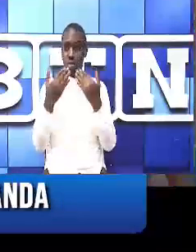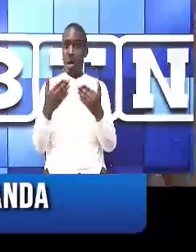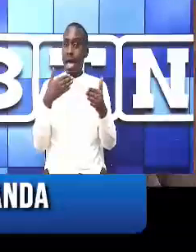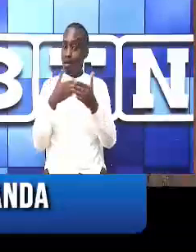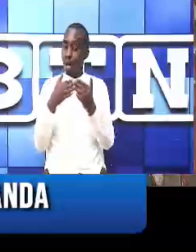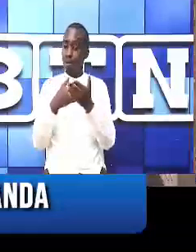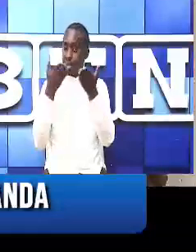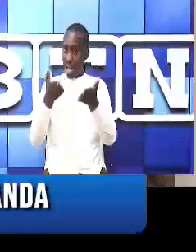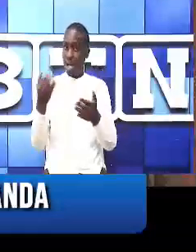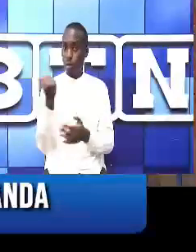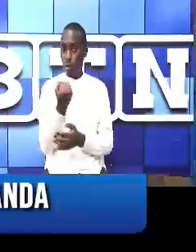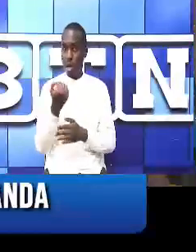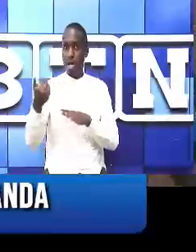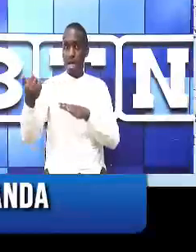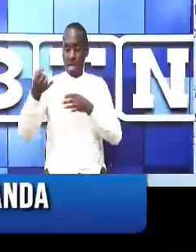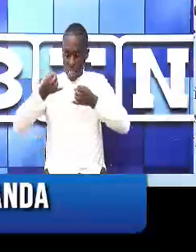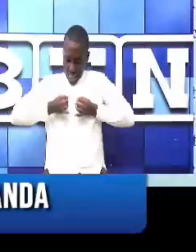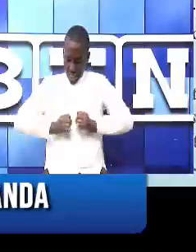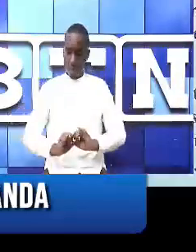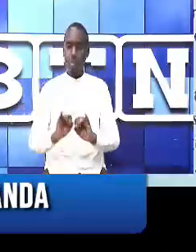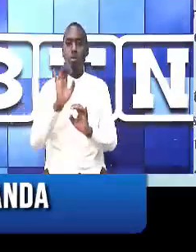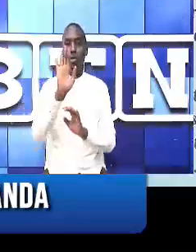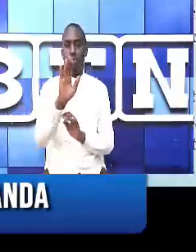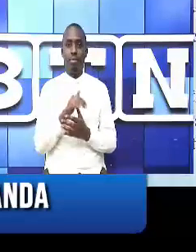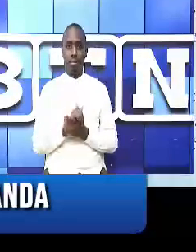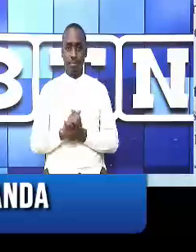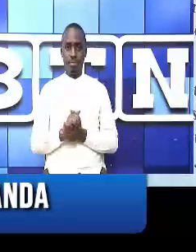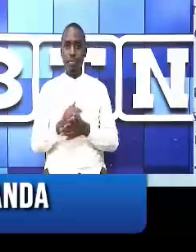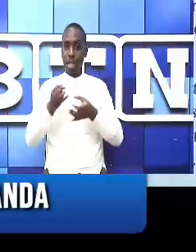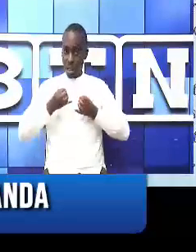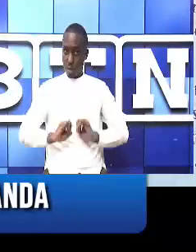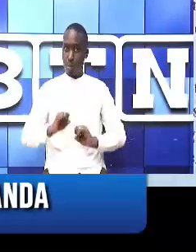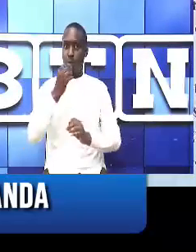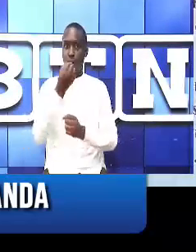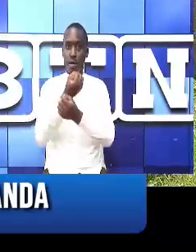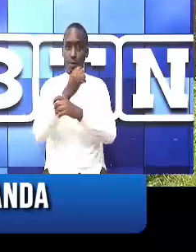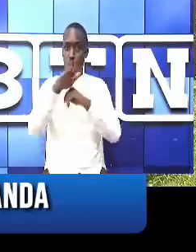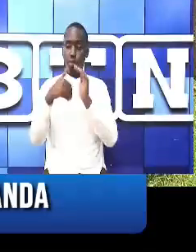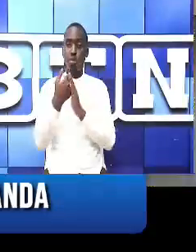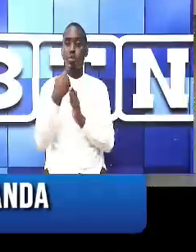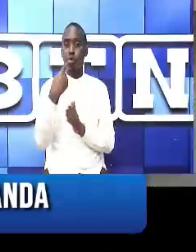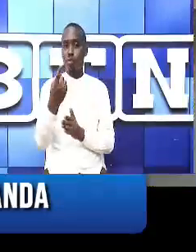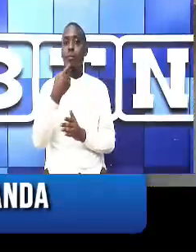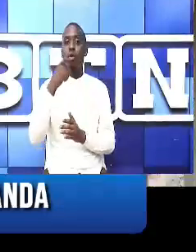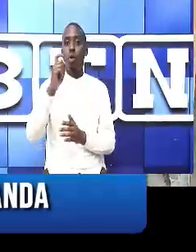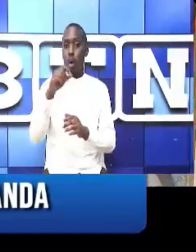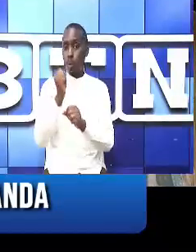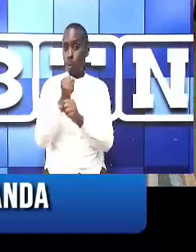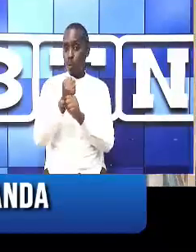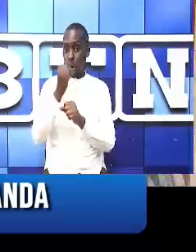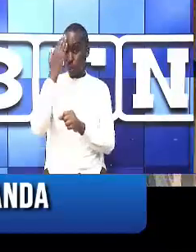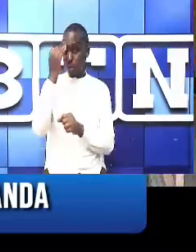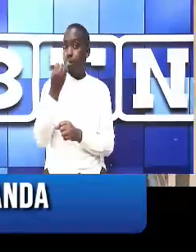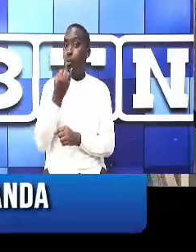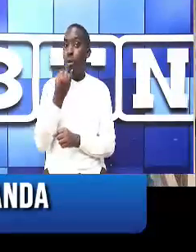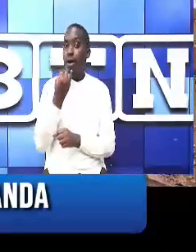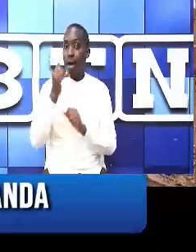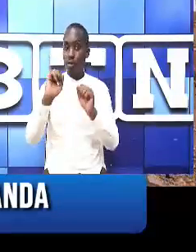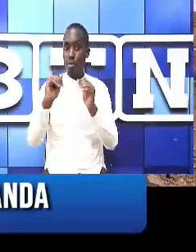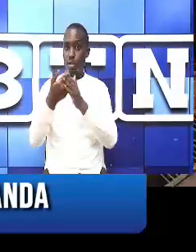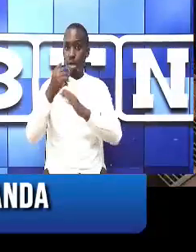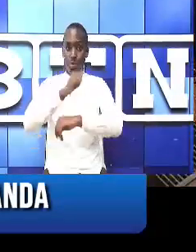hari ikomeye nishyirwa mu bikorwa byayo nishyirwa mu bikorwa rero n'ibyo byose turi kuvuga bigomba gukorwa kugira ngo umwana agere